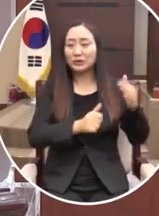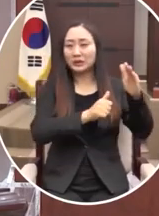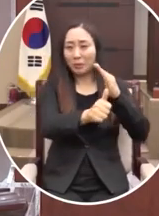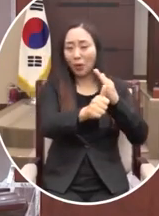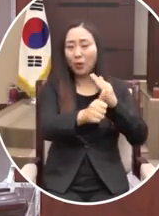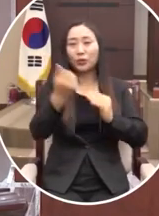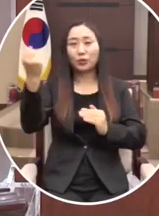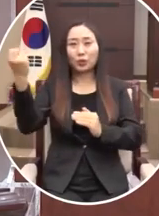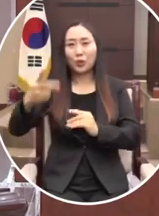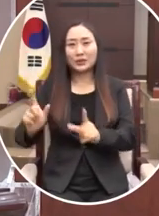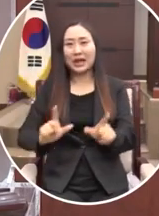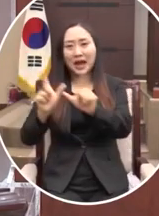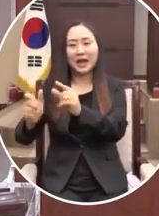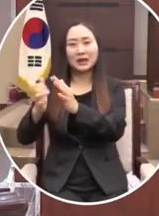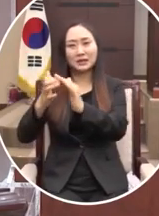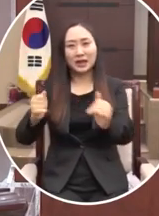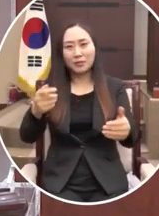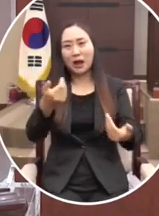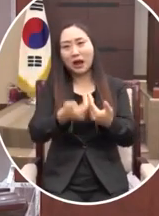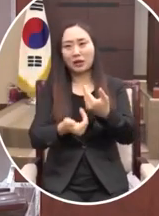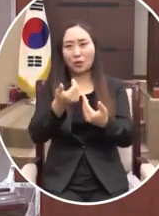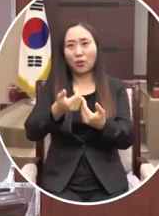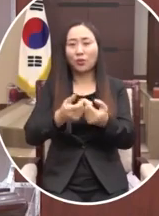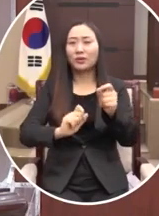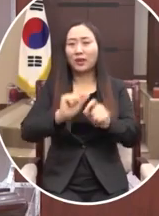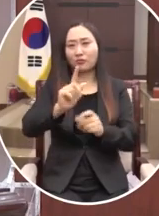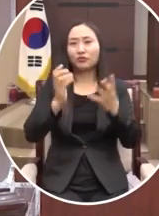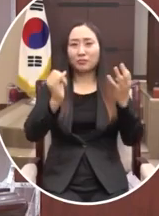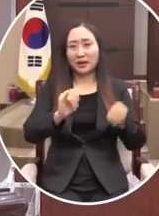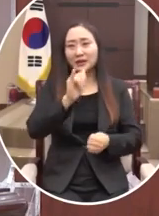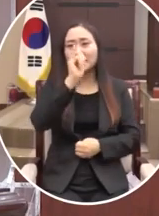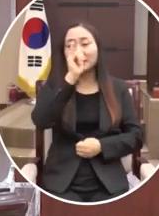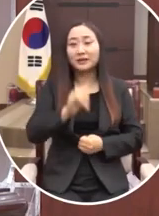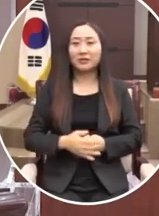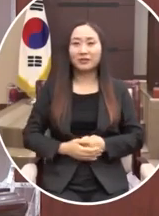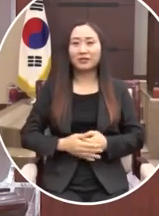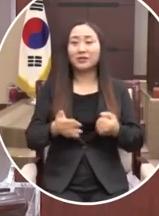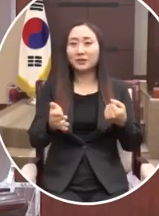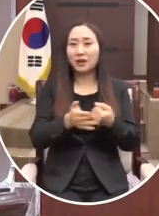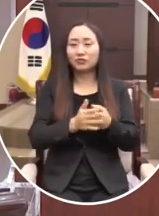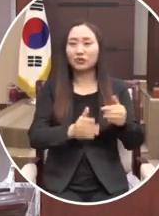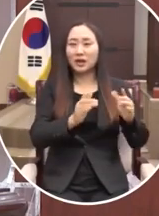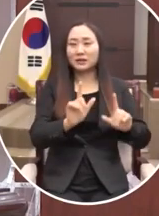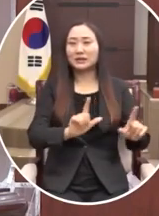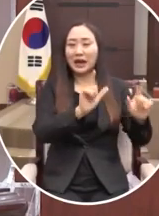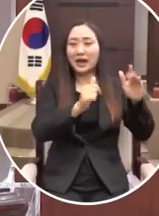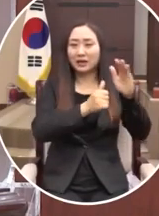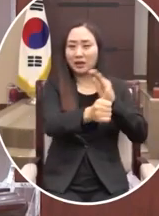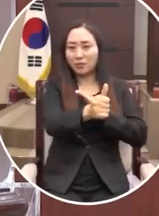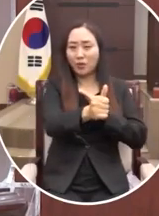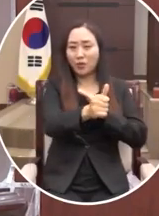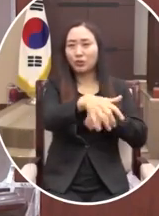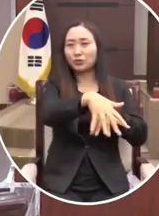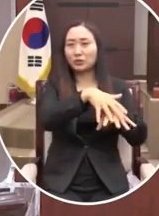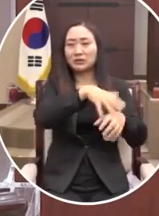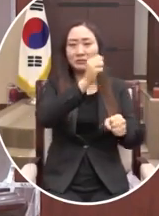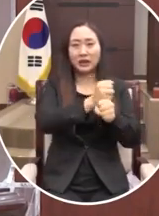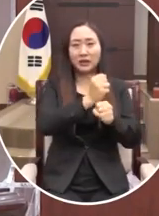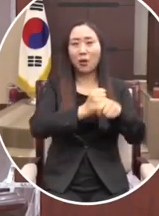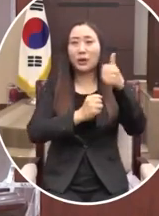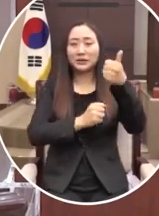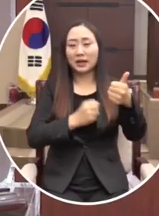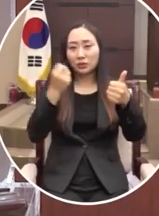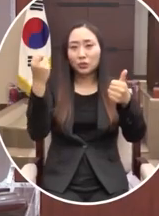입주자 대표회의 간 갈등이 주 요소로 나타난 바, 입주자 대표회의 구성,